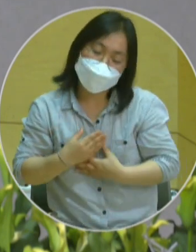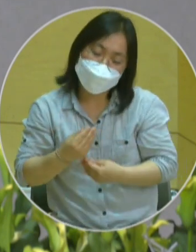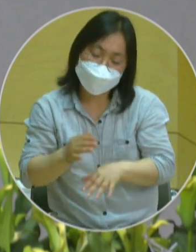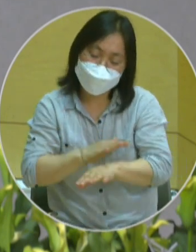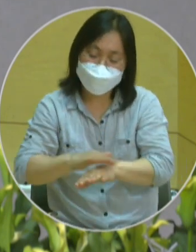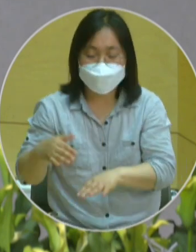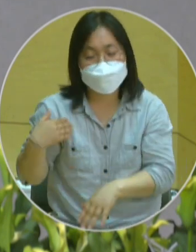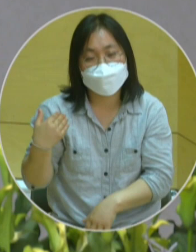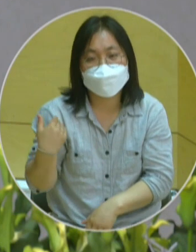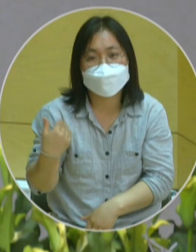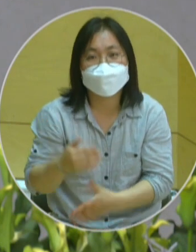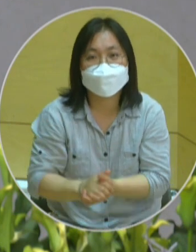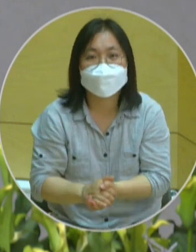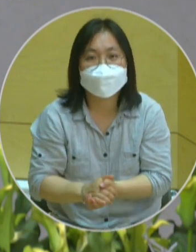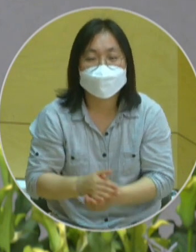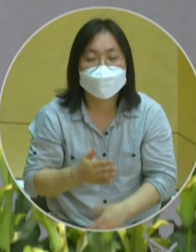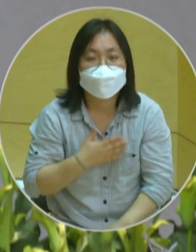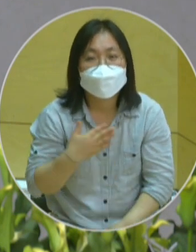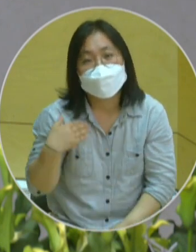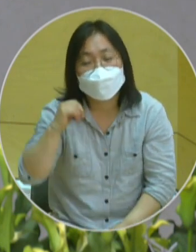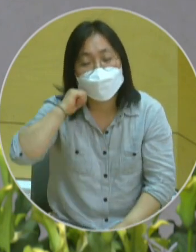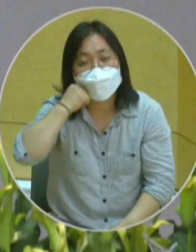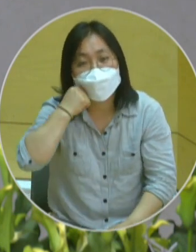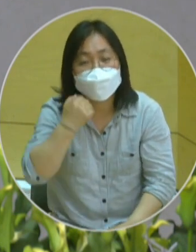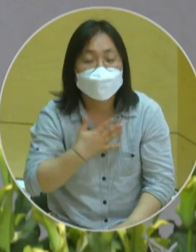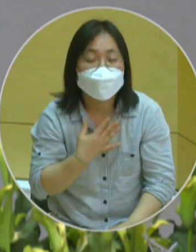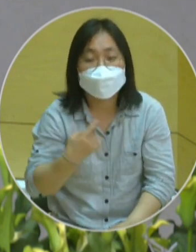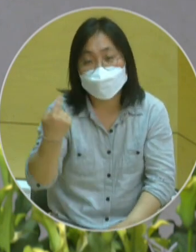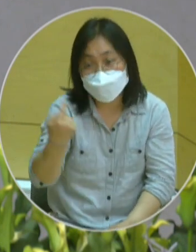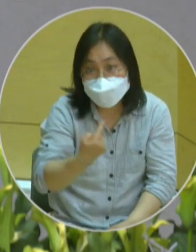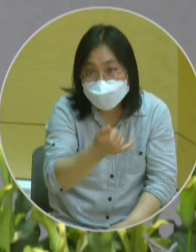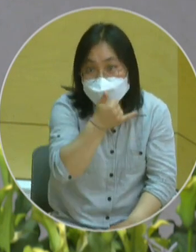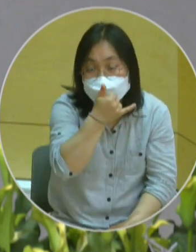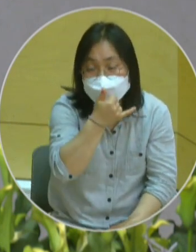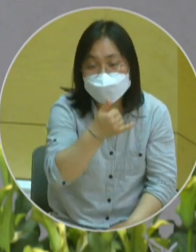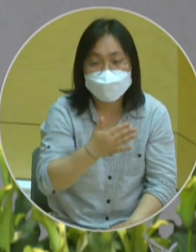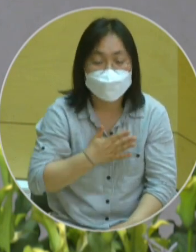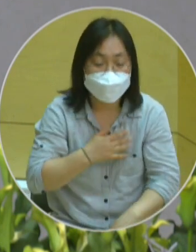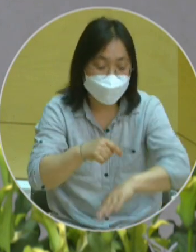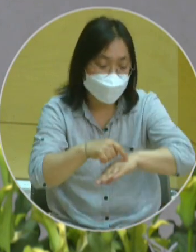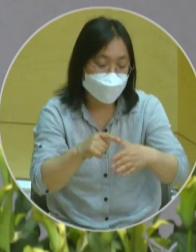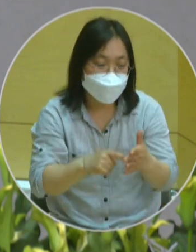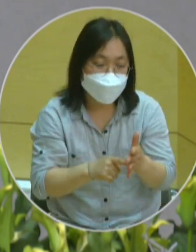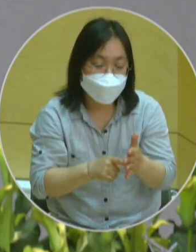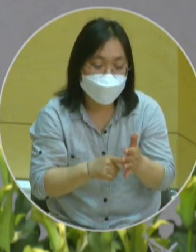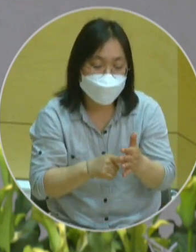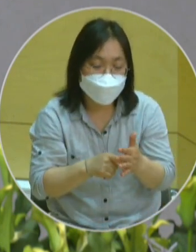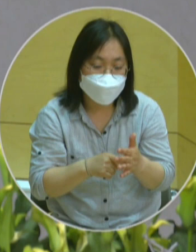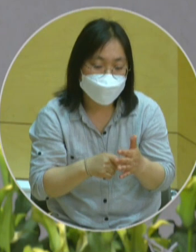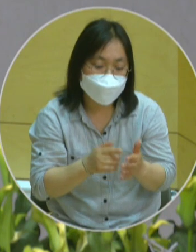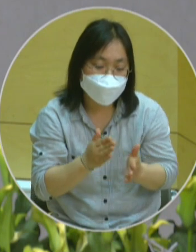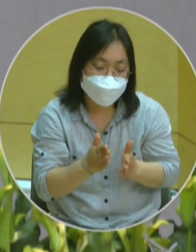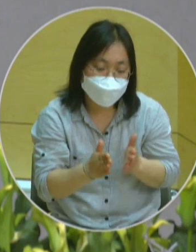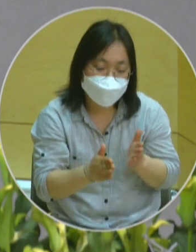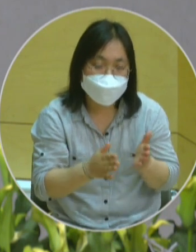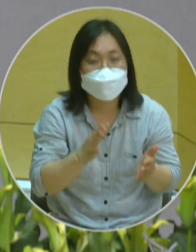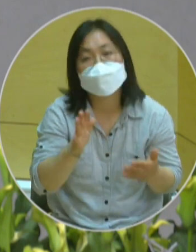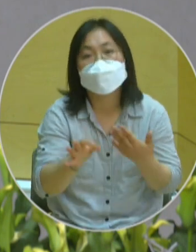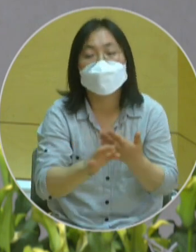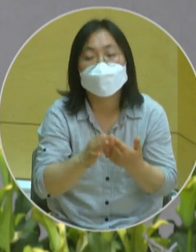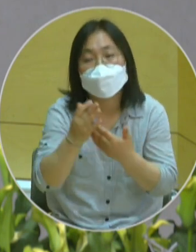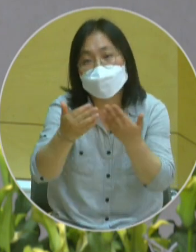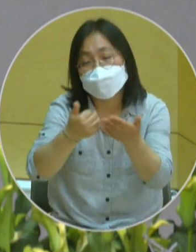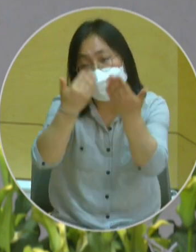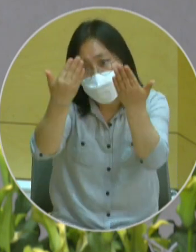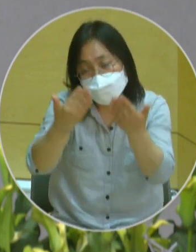분간이 안 되는 거예요. 나도 모르는 어려움이 나에게 다가오는데 우리 마음이 둔하여지면 내가 지금 하나님이 주신